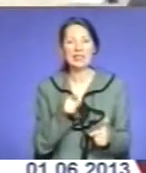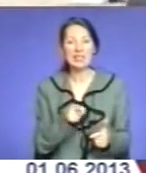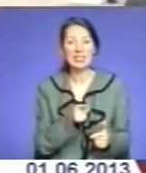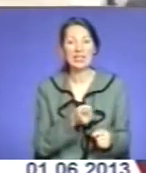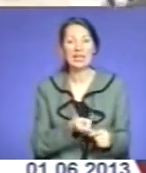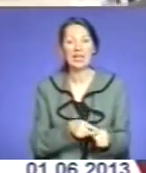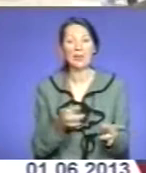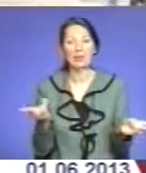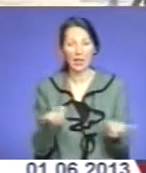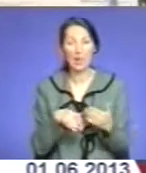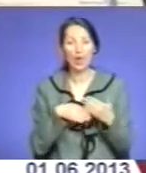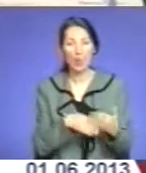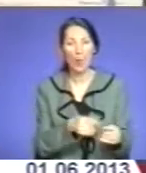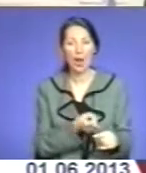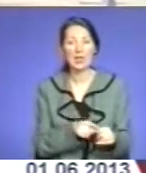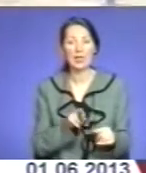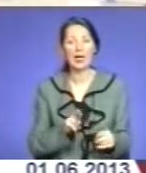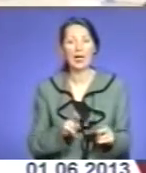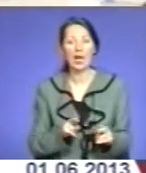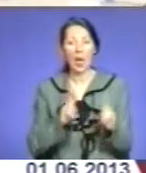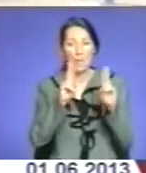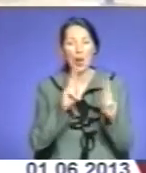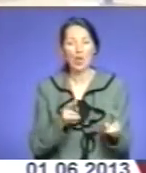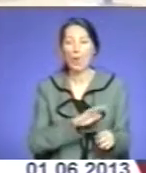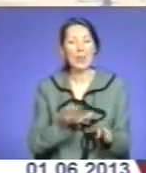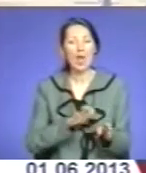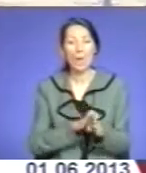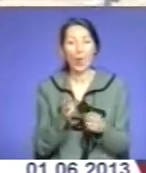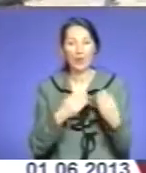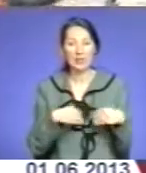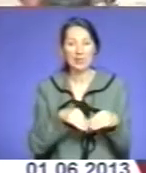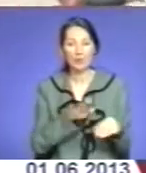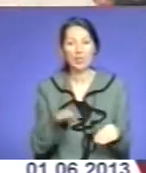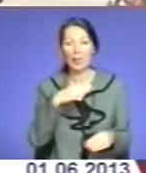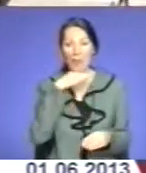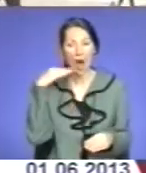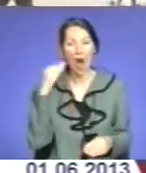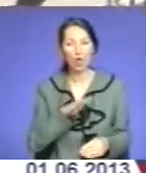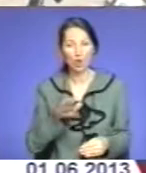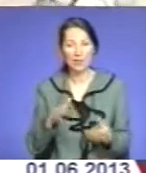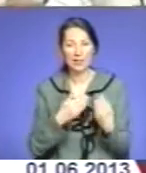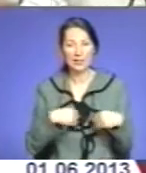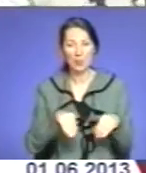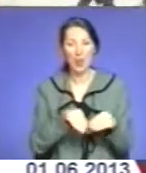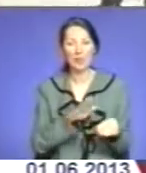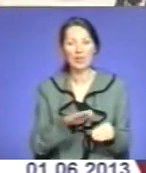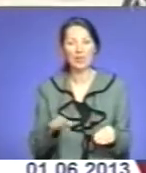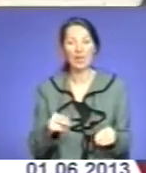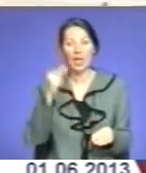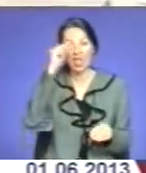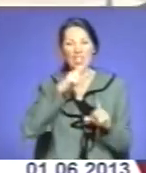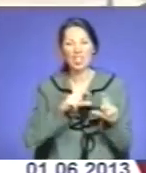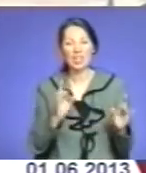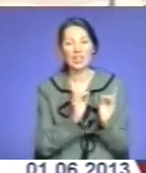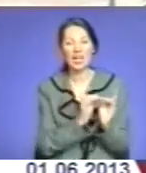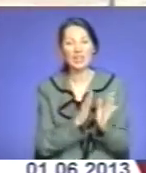потрібна допомога. Це, як правило, неповні сім'ї, це діти з багатодітних сімей, це діти